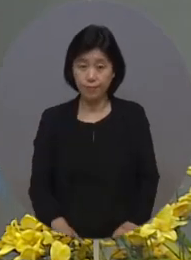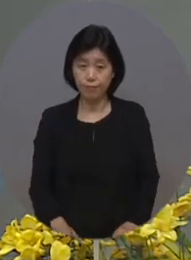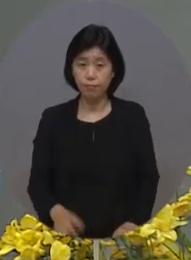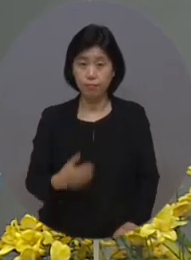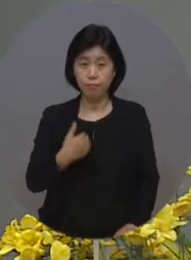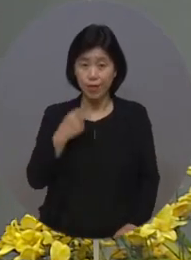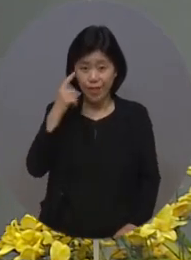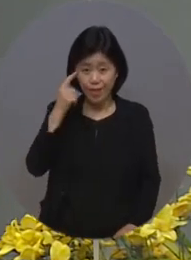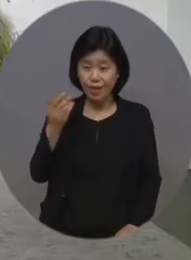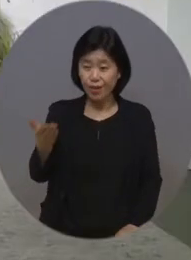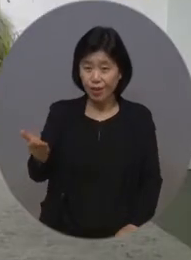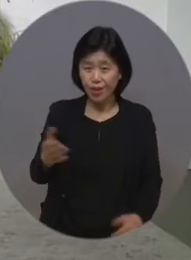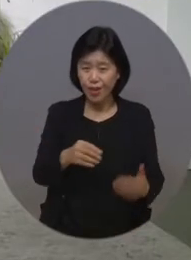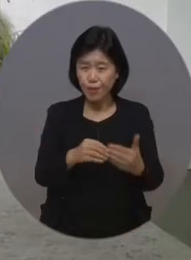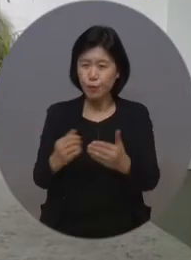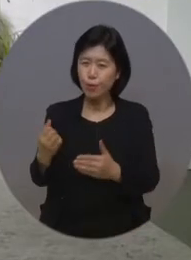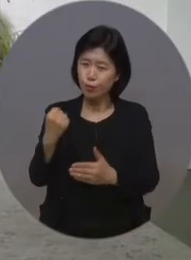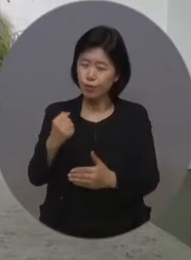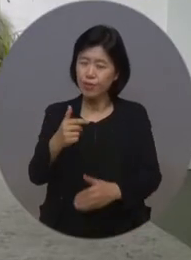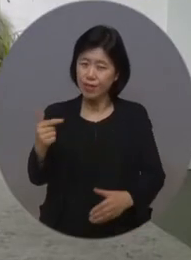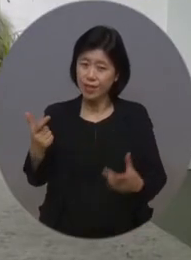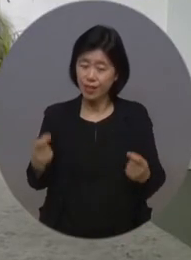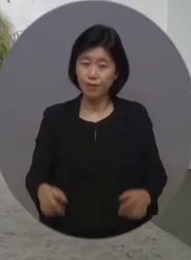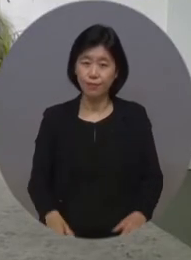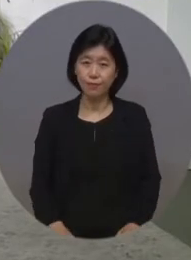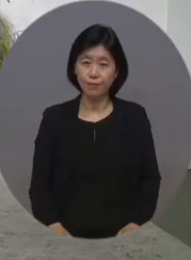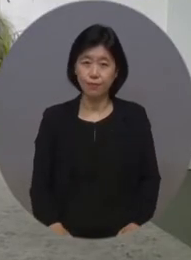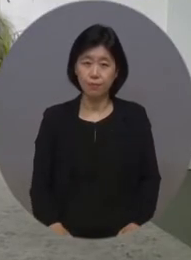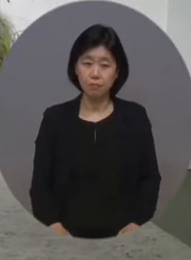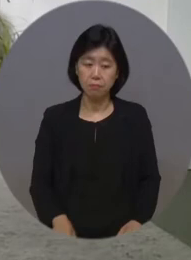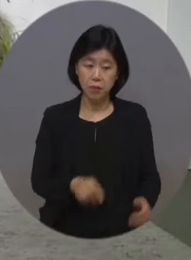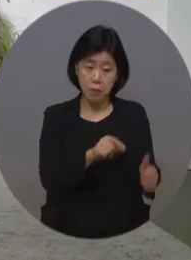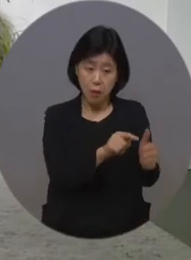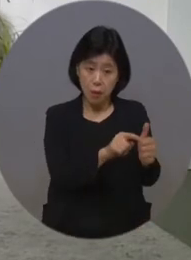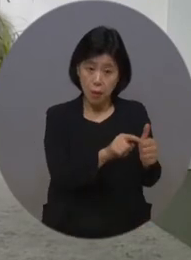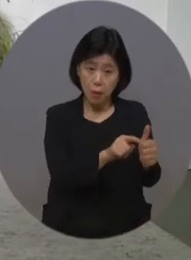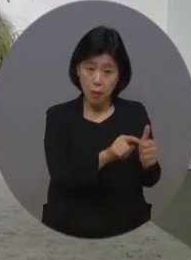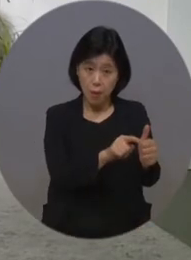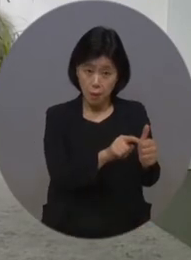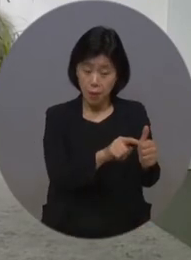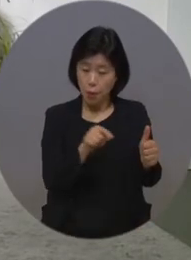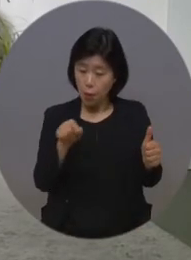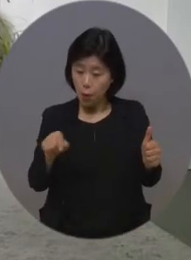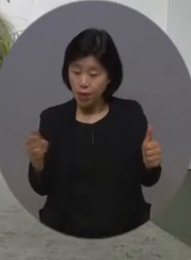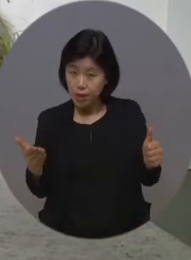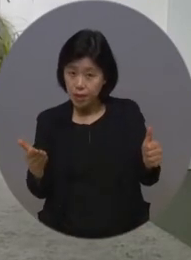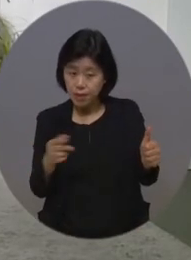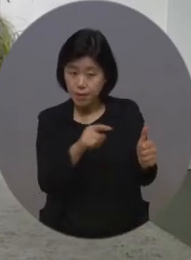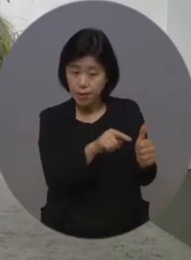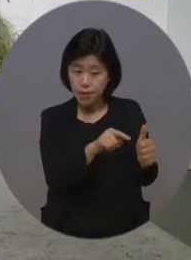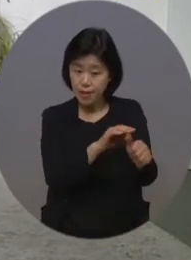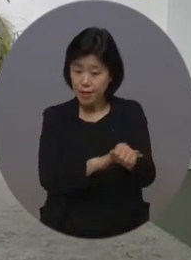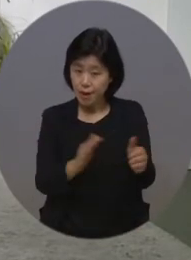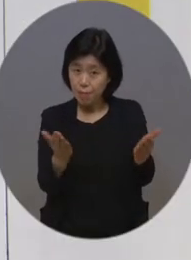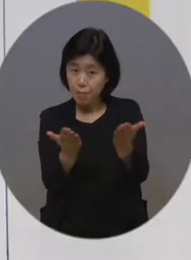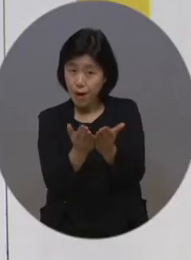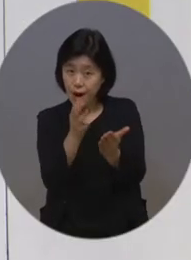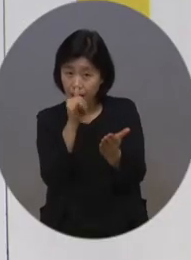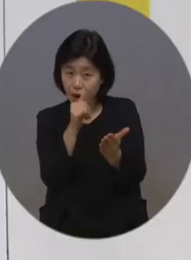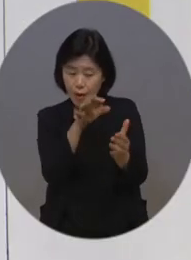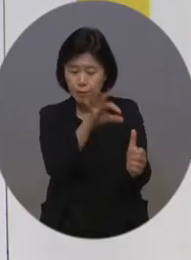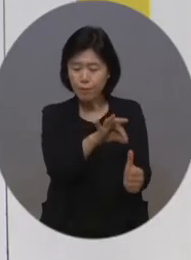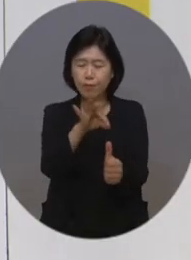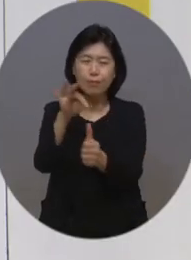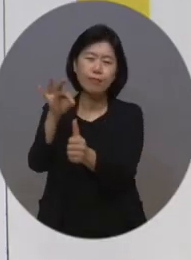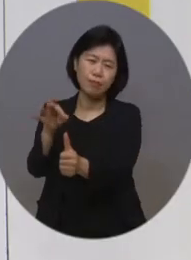해서 됩니다 에 잘할 수 있는 사람을 모셔다가 4 실질적인 고 남과 할 일을